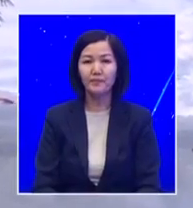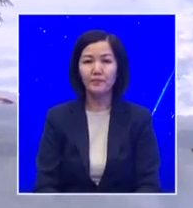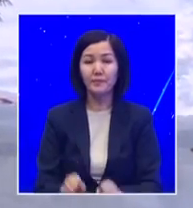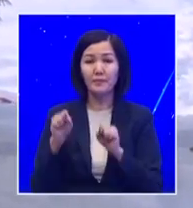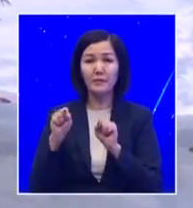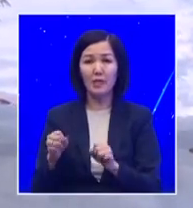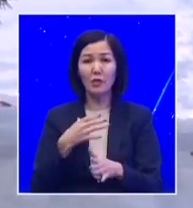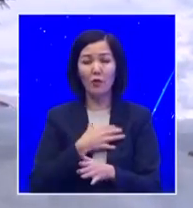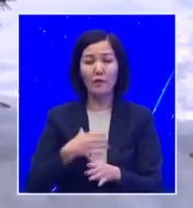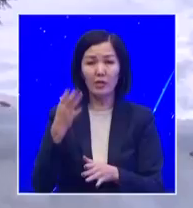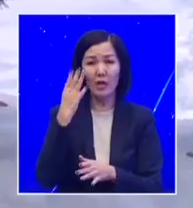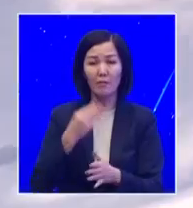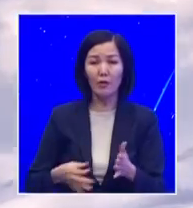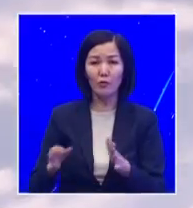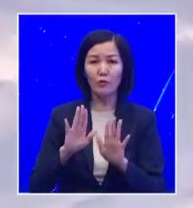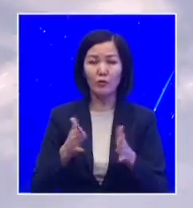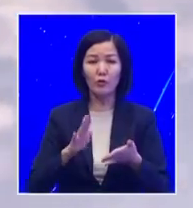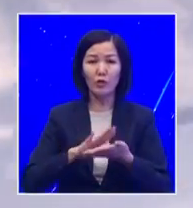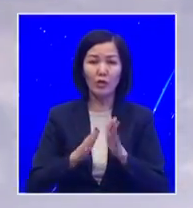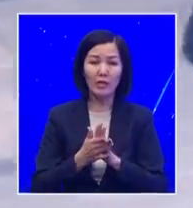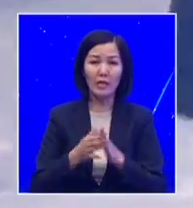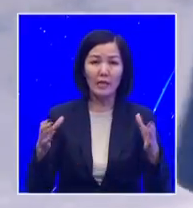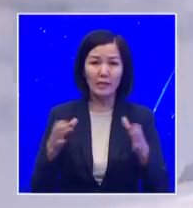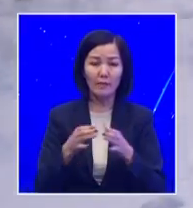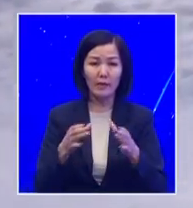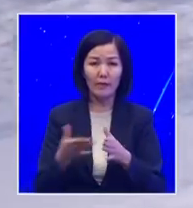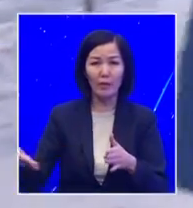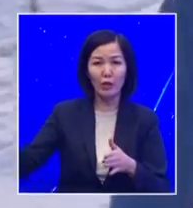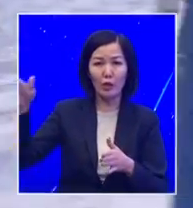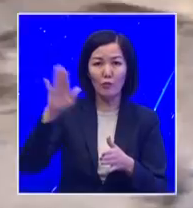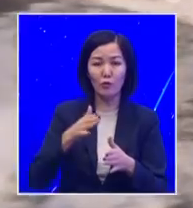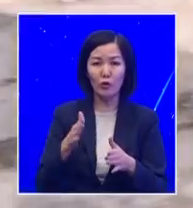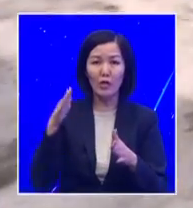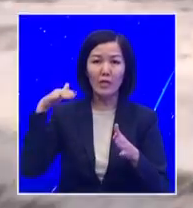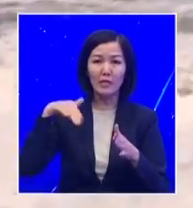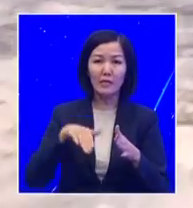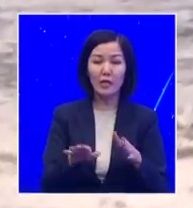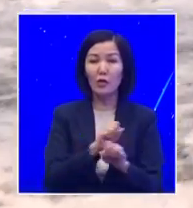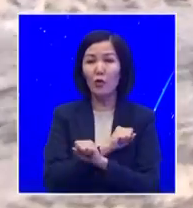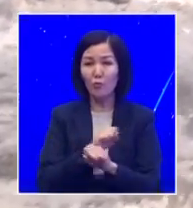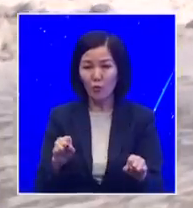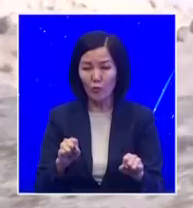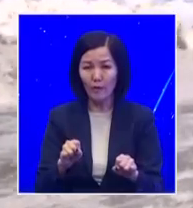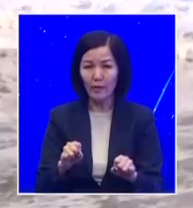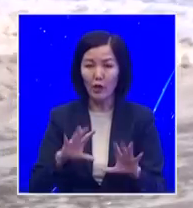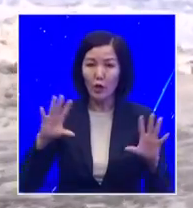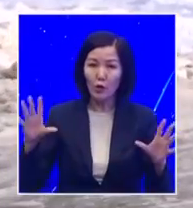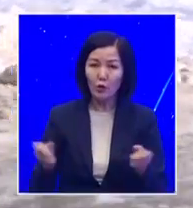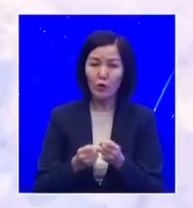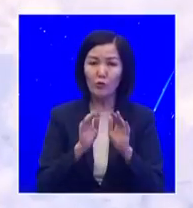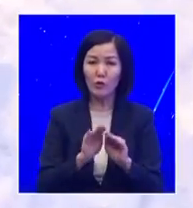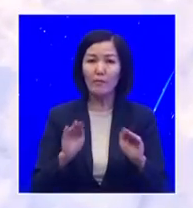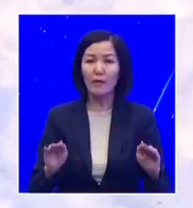Сақтанғанды сақтайды. Алматы облысы төтенше жағдайлар департаменті тау жоталарында сырғанау қауіпсіздігі жайлы кеңес береді. Құтқарушылар